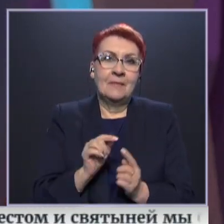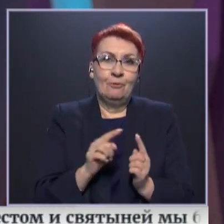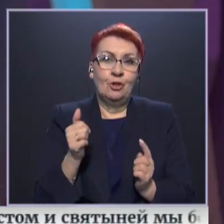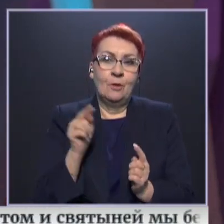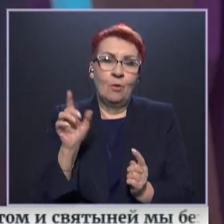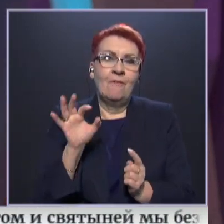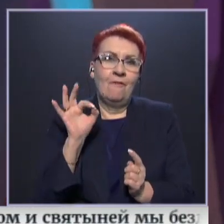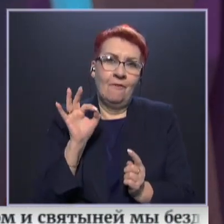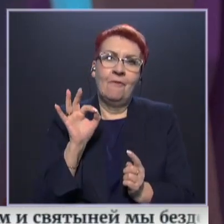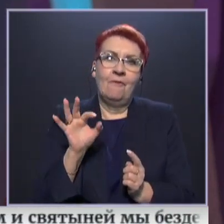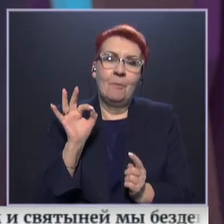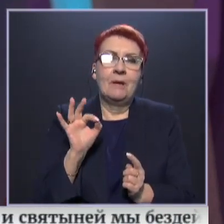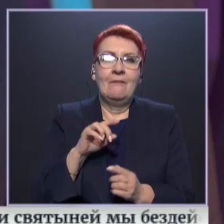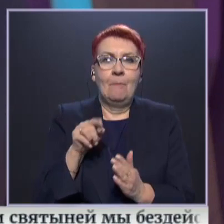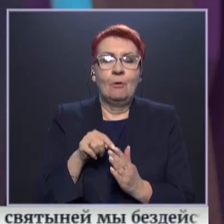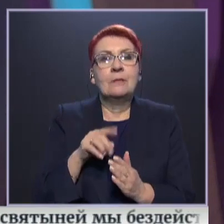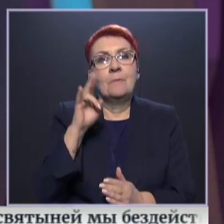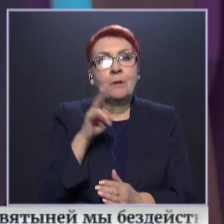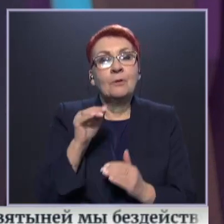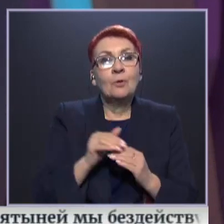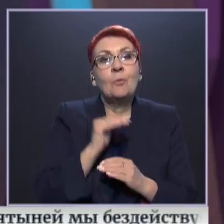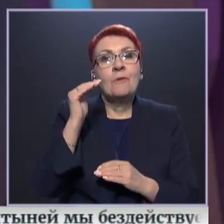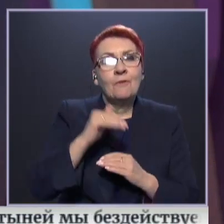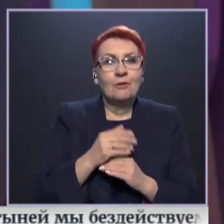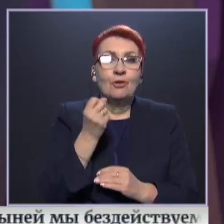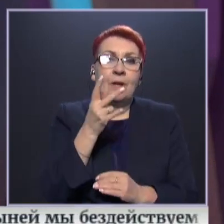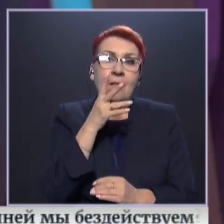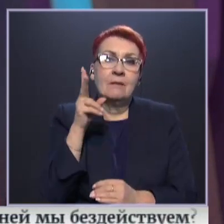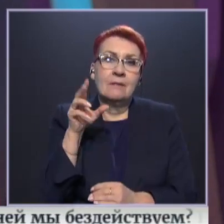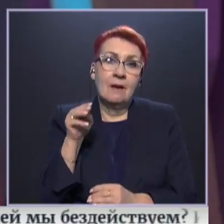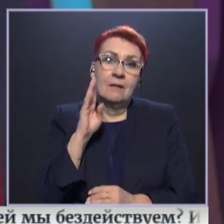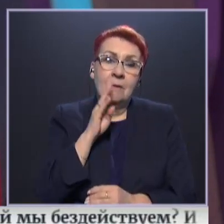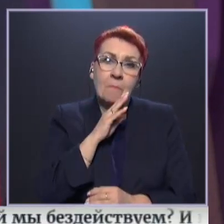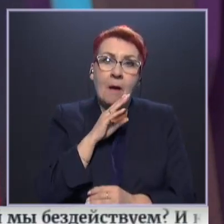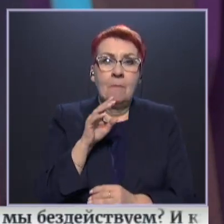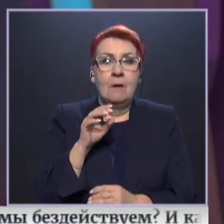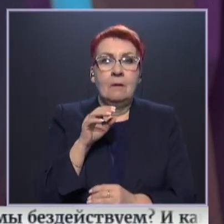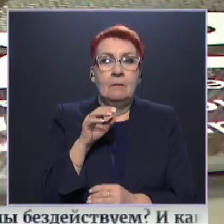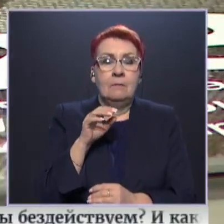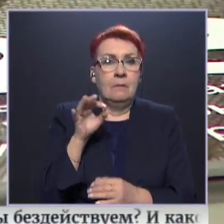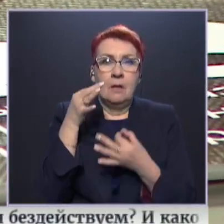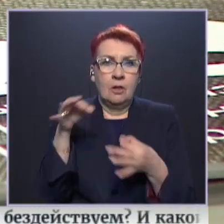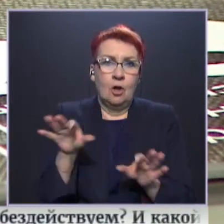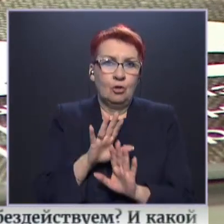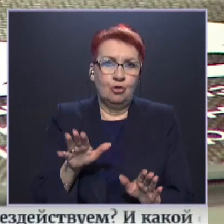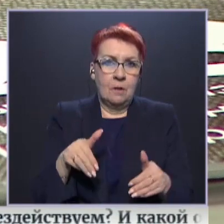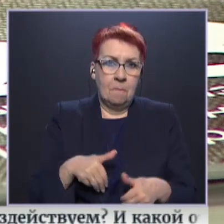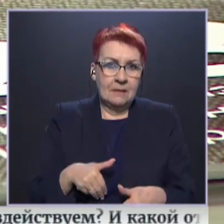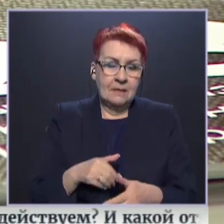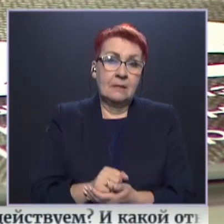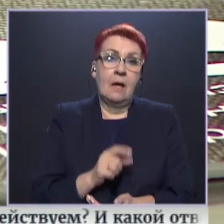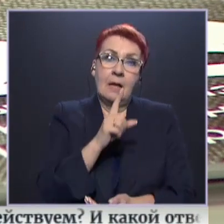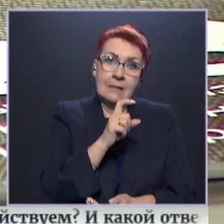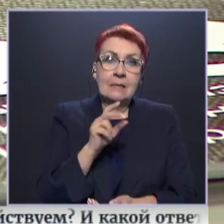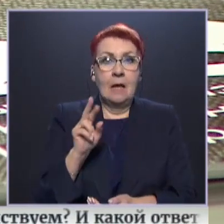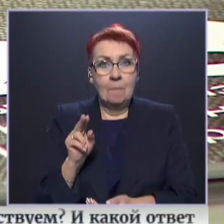А, батюшка, добрый вечер. Мне 13 лет. Моя мама не разрешает мне поститься в большие посты. По средам и пятницам